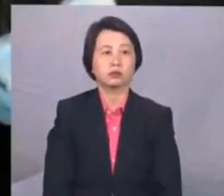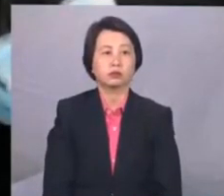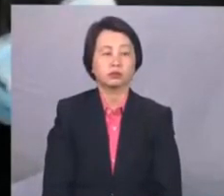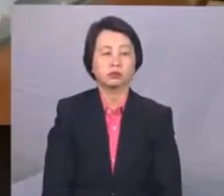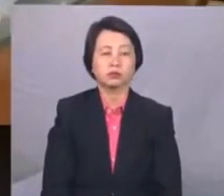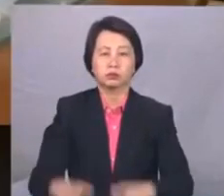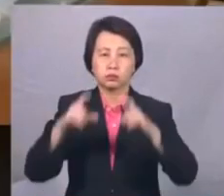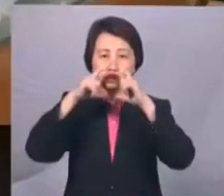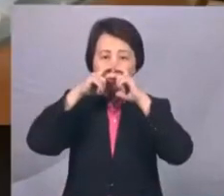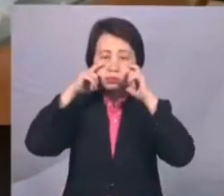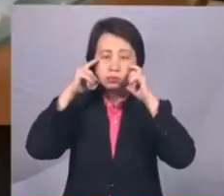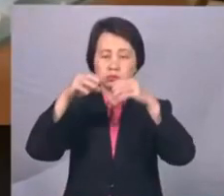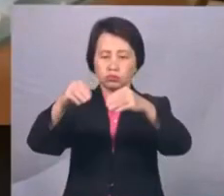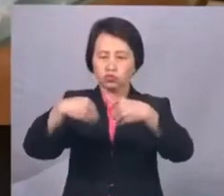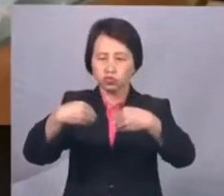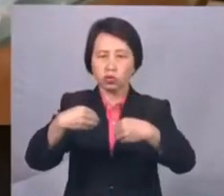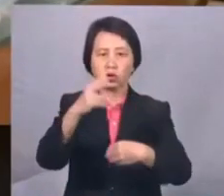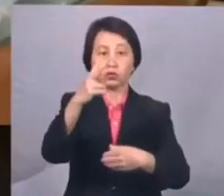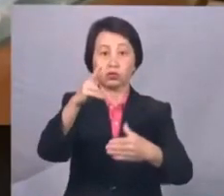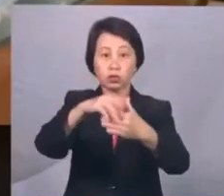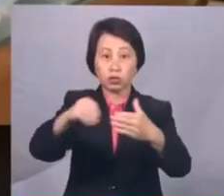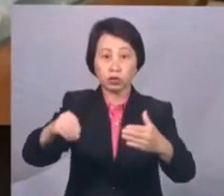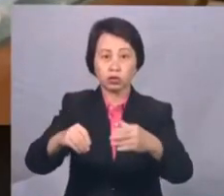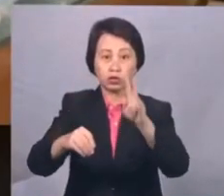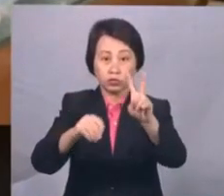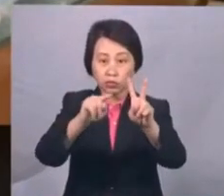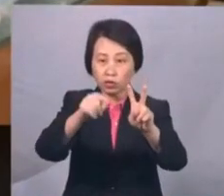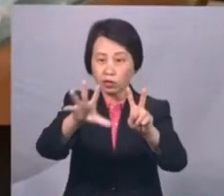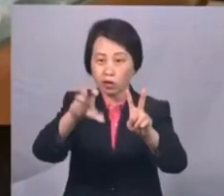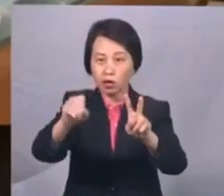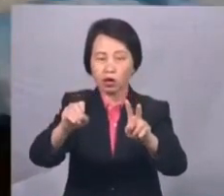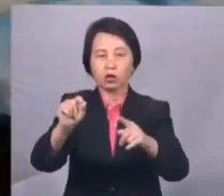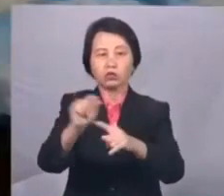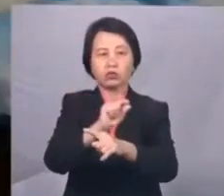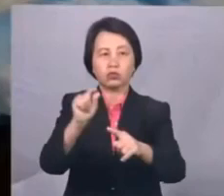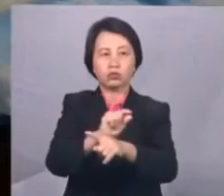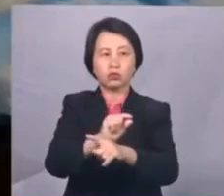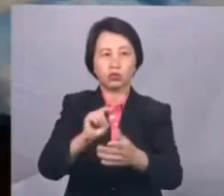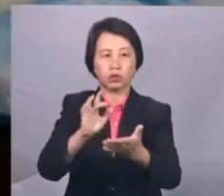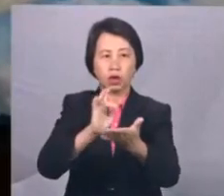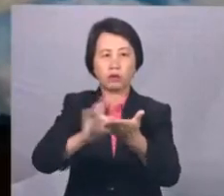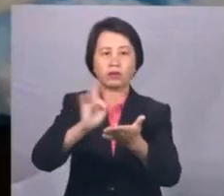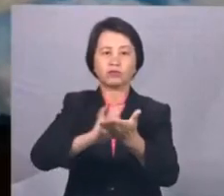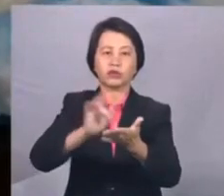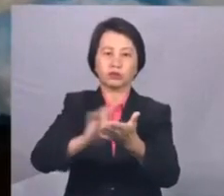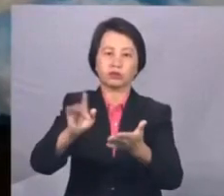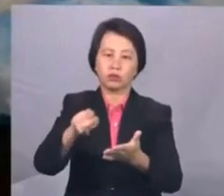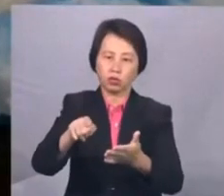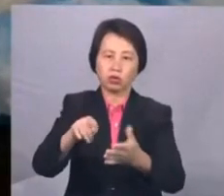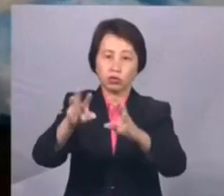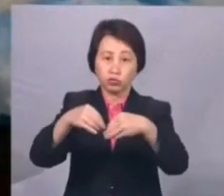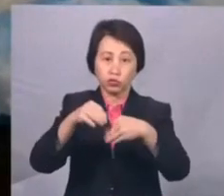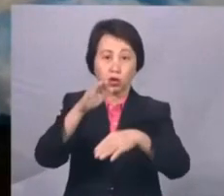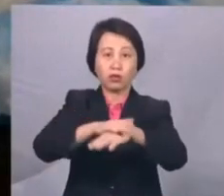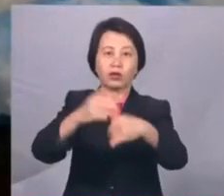Hai topeng berkenaan dijual pada harga 2-d get 50 Cent menggunakan platform aplikasi WhatsApp